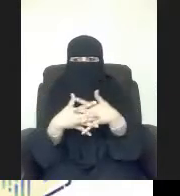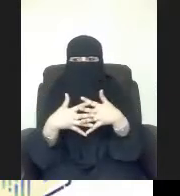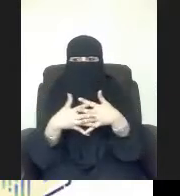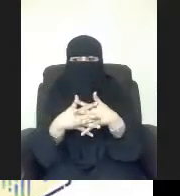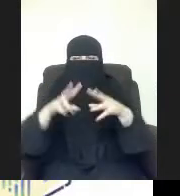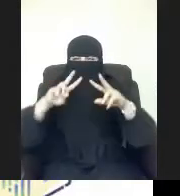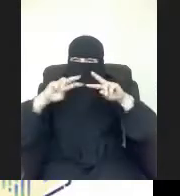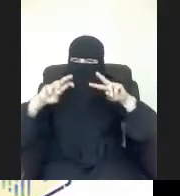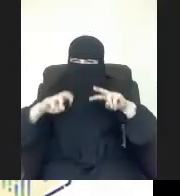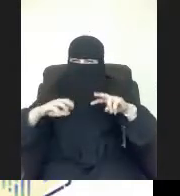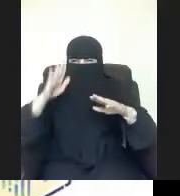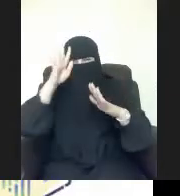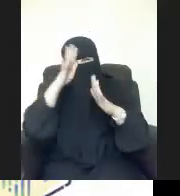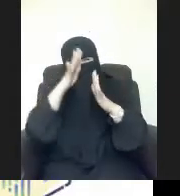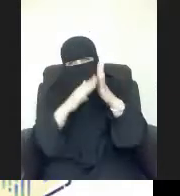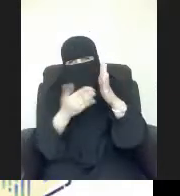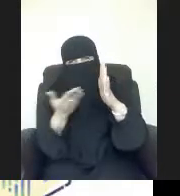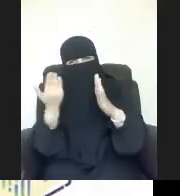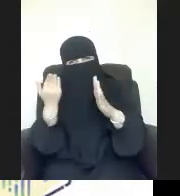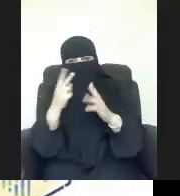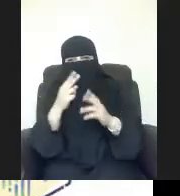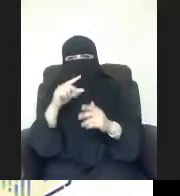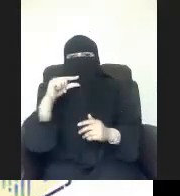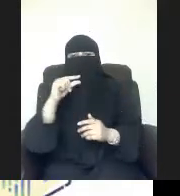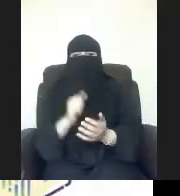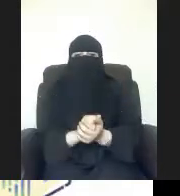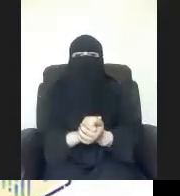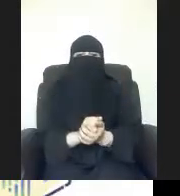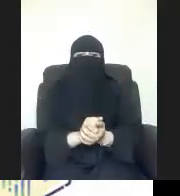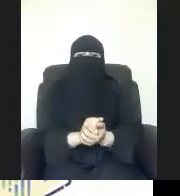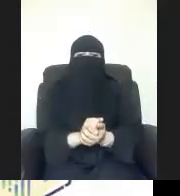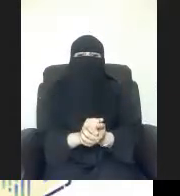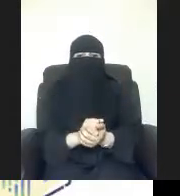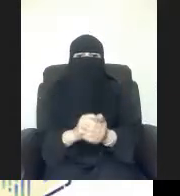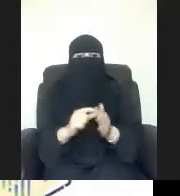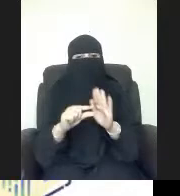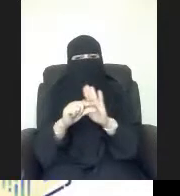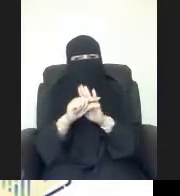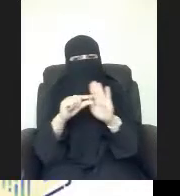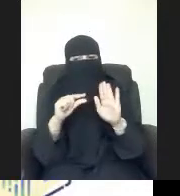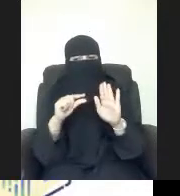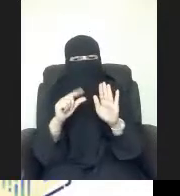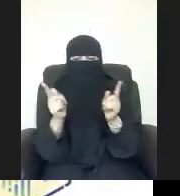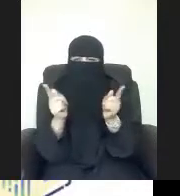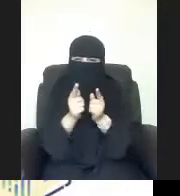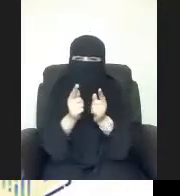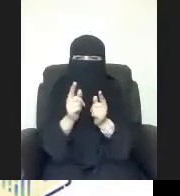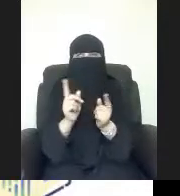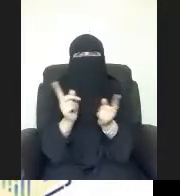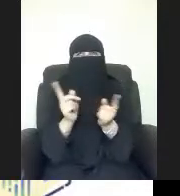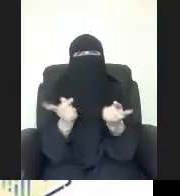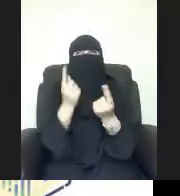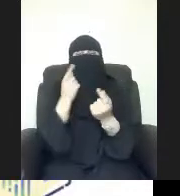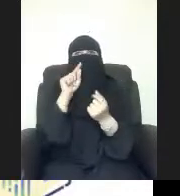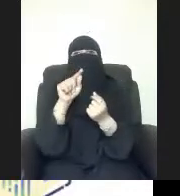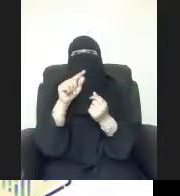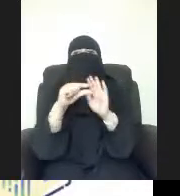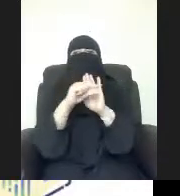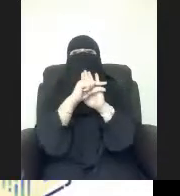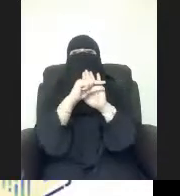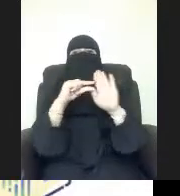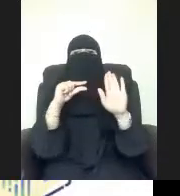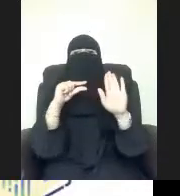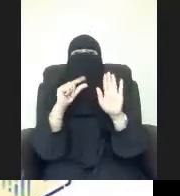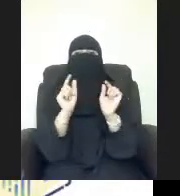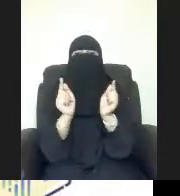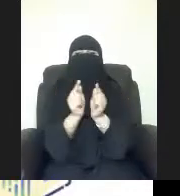كثيرة، ولكن لعلي أقول بأبسط ما قيل ومثل ما ذكرها الدكتور بدر، عبارة عن